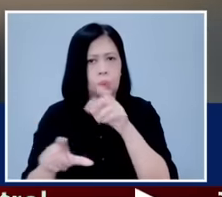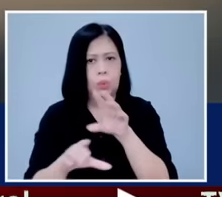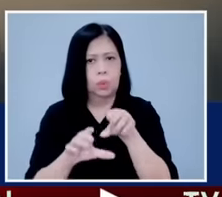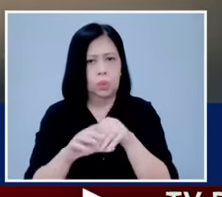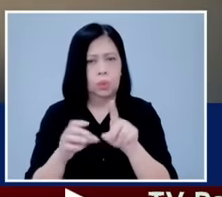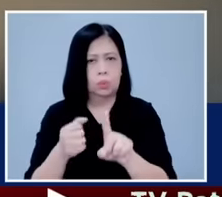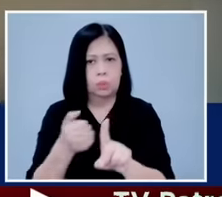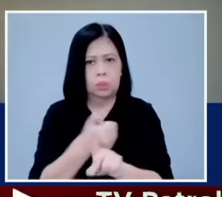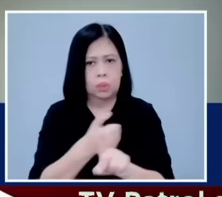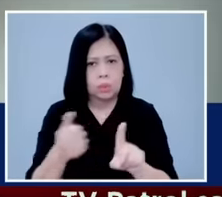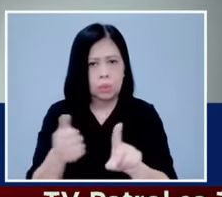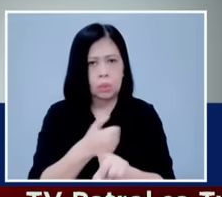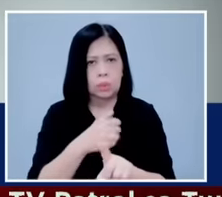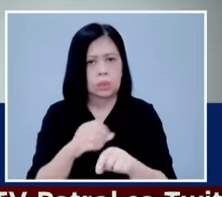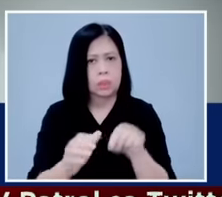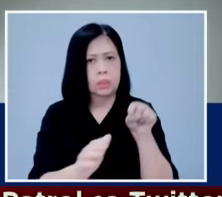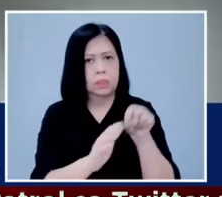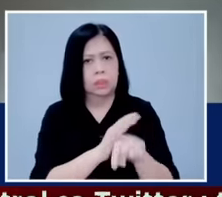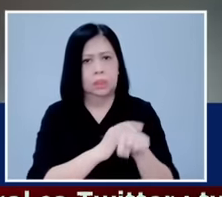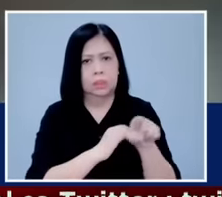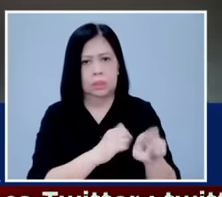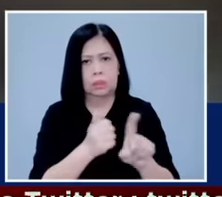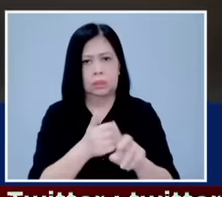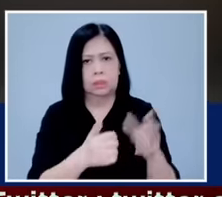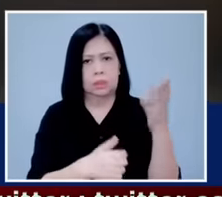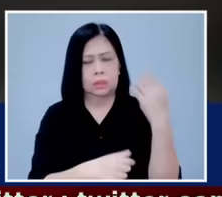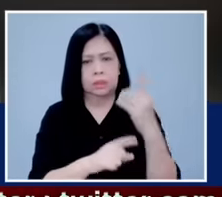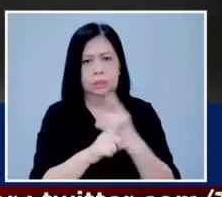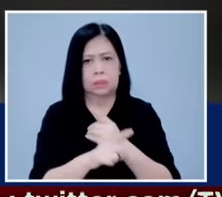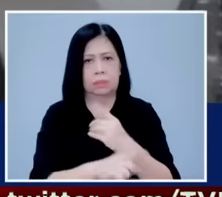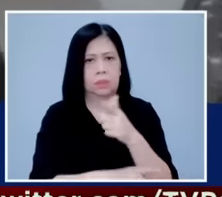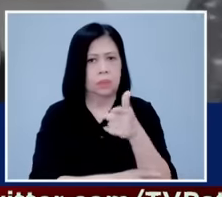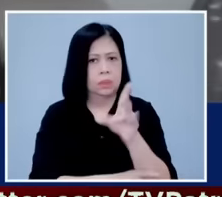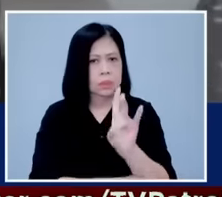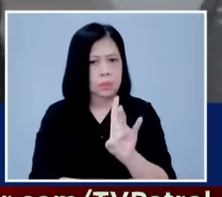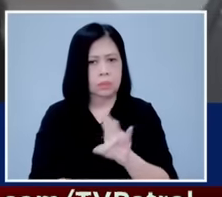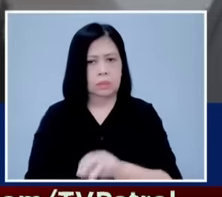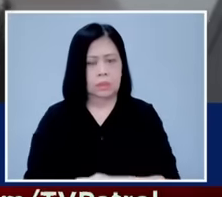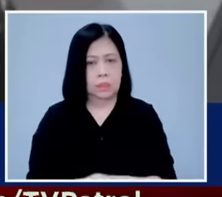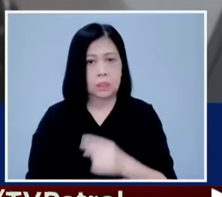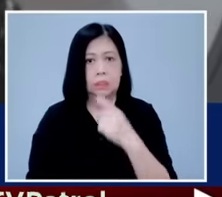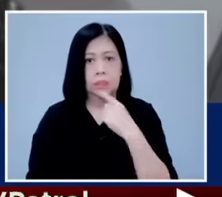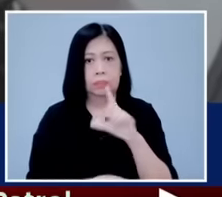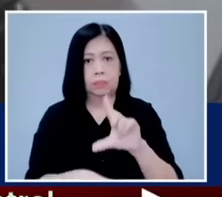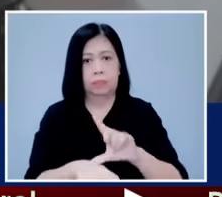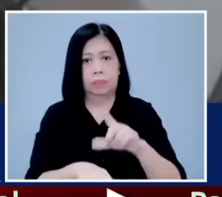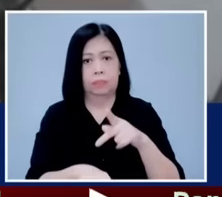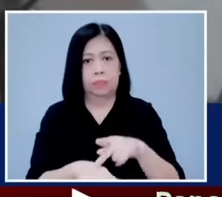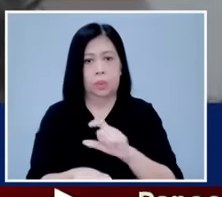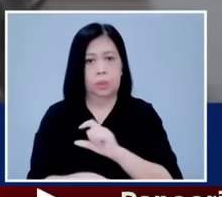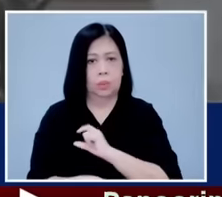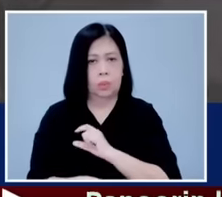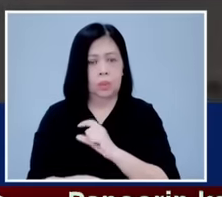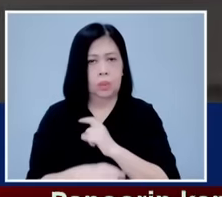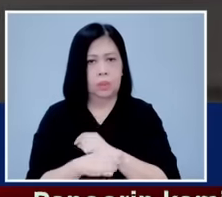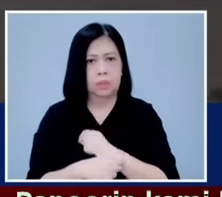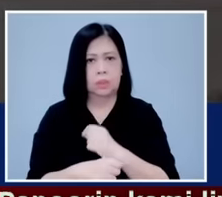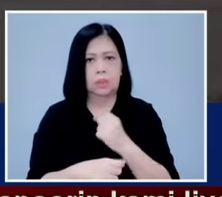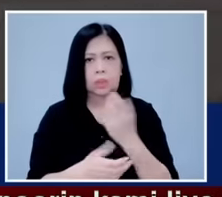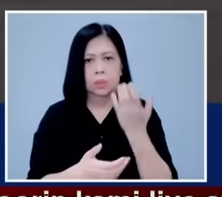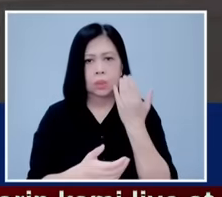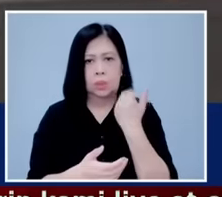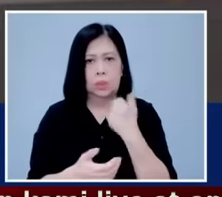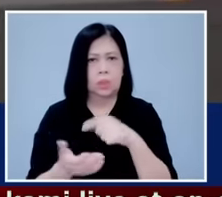pagbugbog at pagpaslang umano sa biktima noong December 27. Ayon sa Las Piñas Police, nakulangan ng City